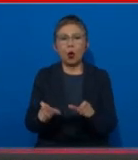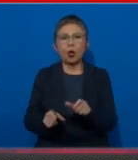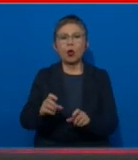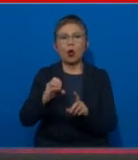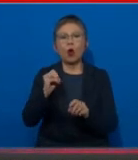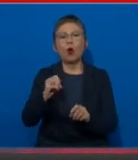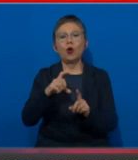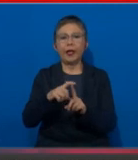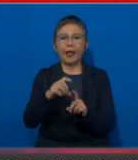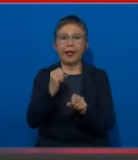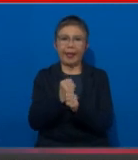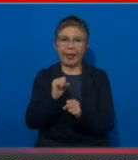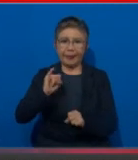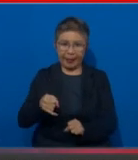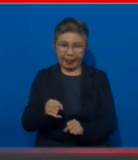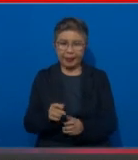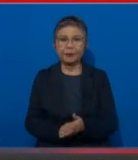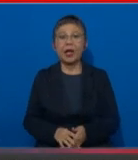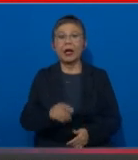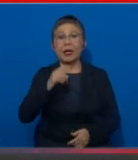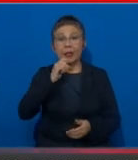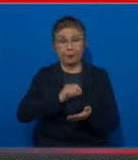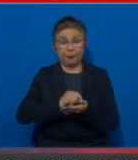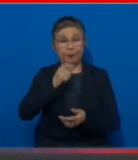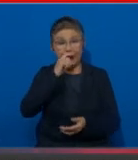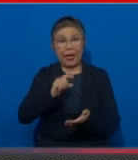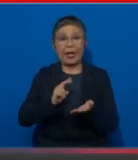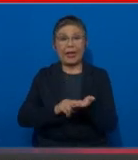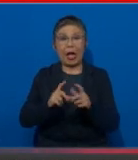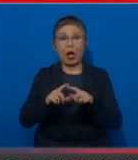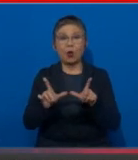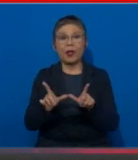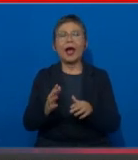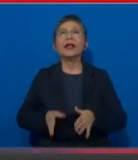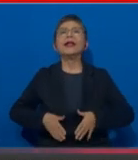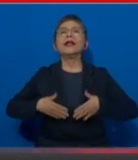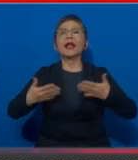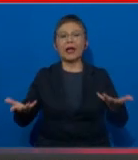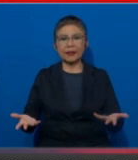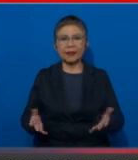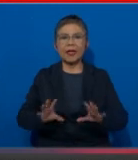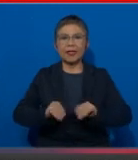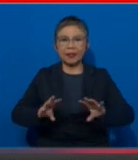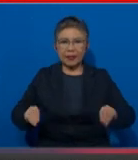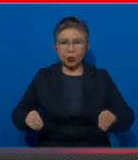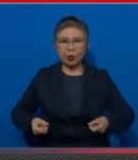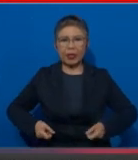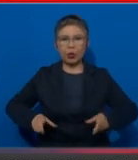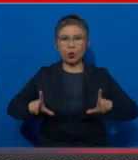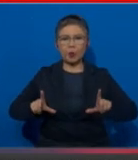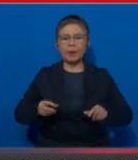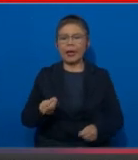atau ODGJ. Namun dari pekerjaan inilah Nawi menemukan ketenangan dan keikhlasan dalam menjalani hidup hingga bisa